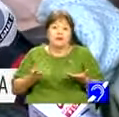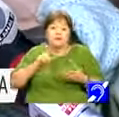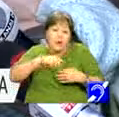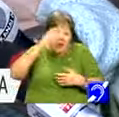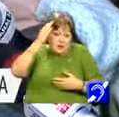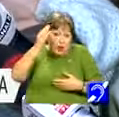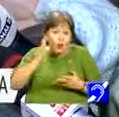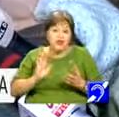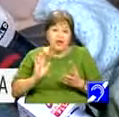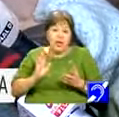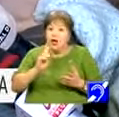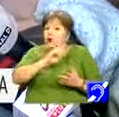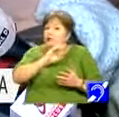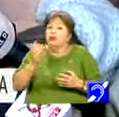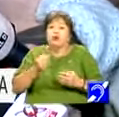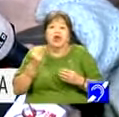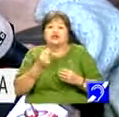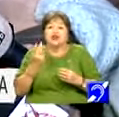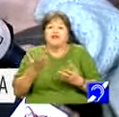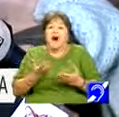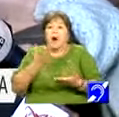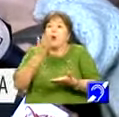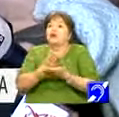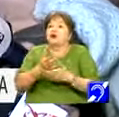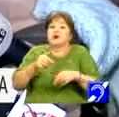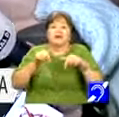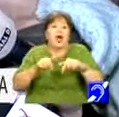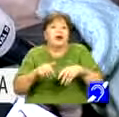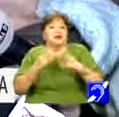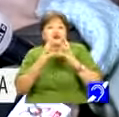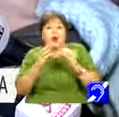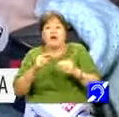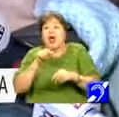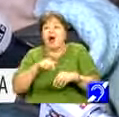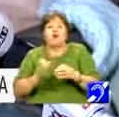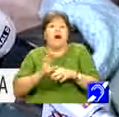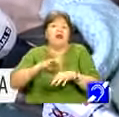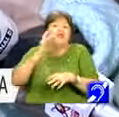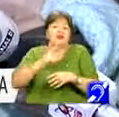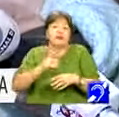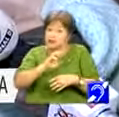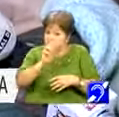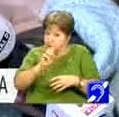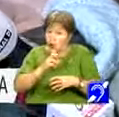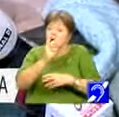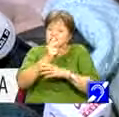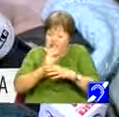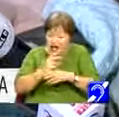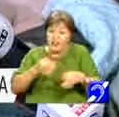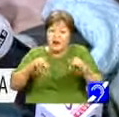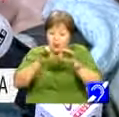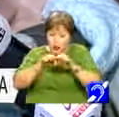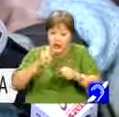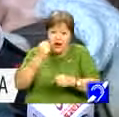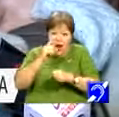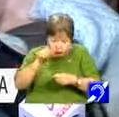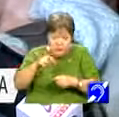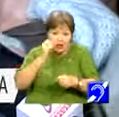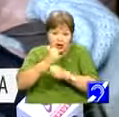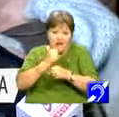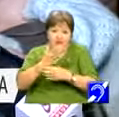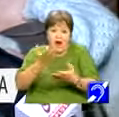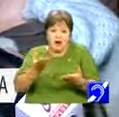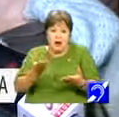nu e nici un fel de impunere eu să intenție pe care noi am declarat o astăzi urmând să